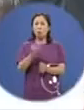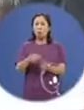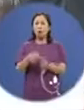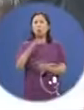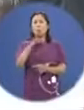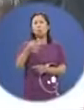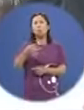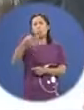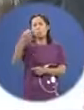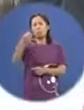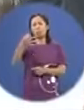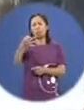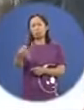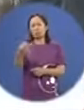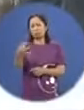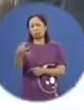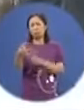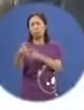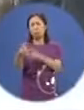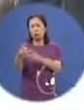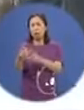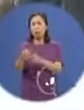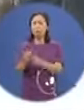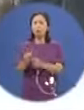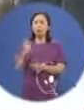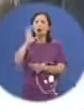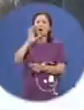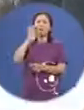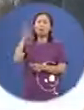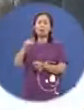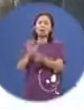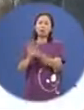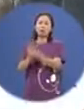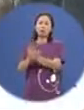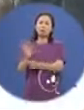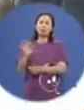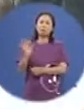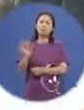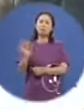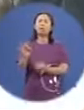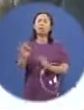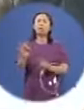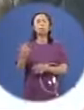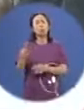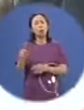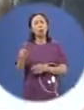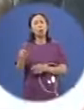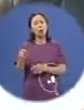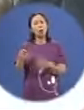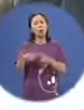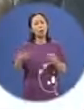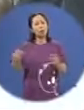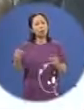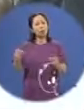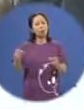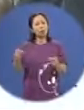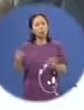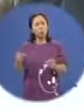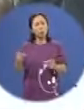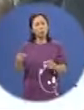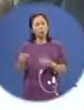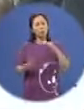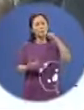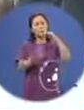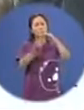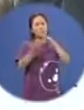をかなり手厚く、和歌山県は助成をしてるんですね、多分その手厚さでは日本有数だと思いますけどね。 そう